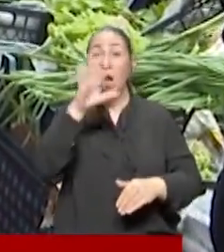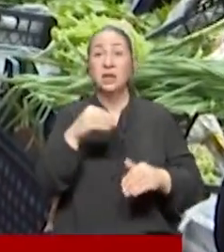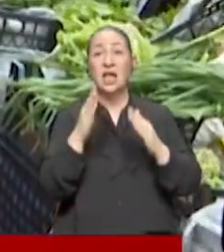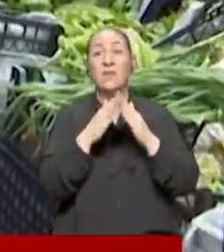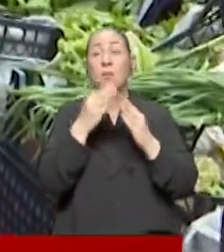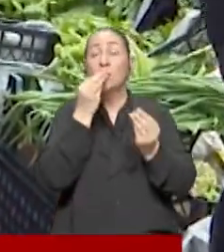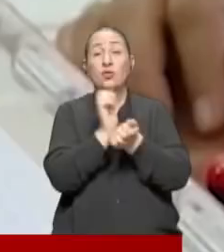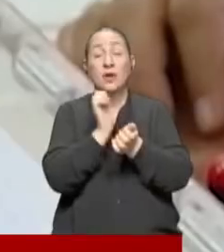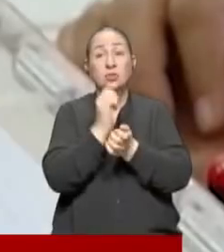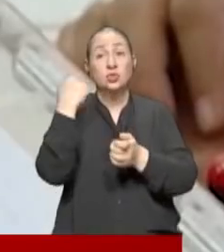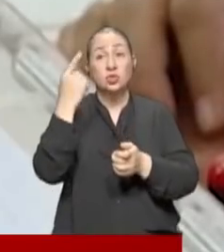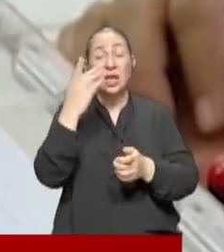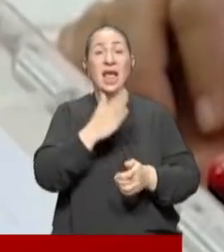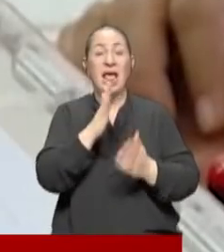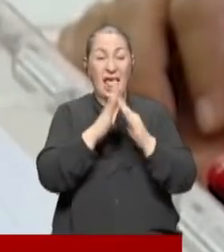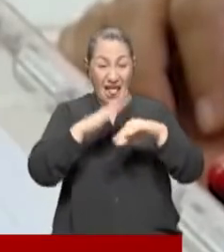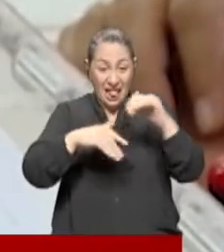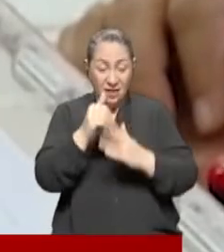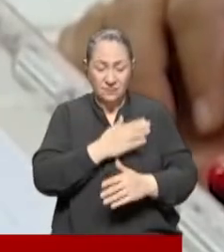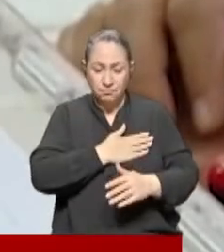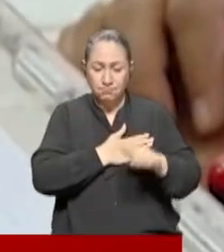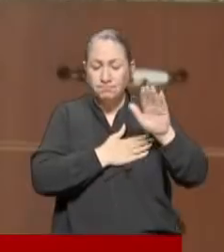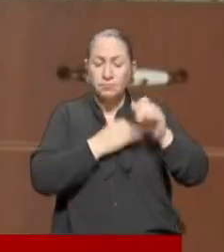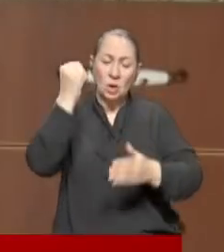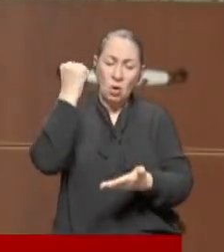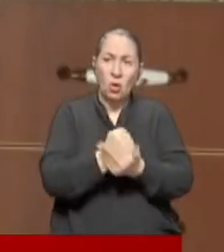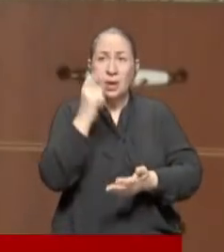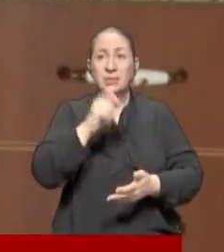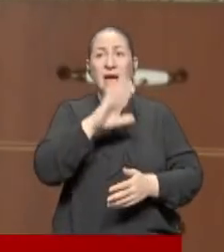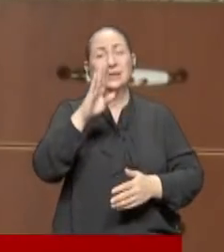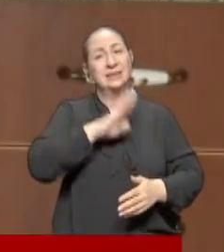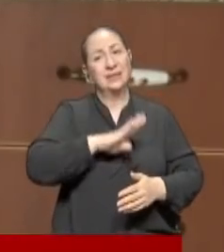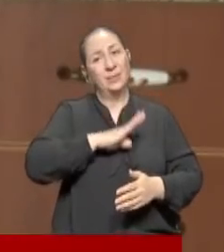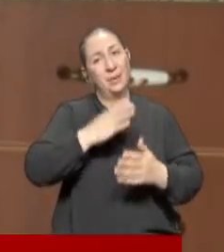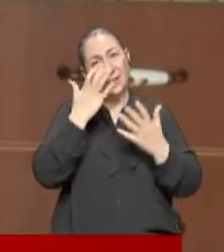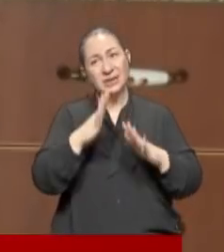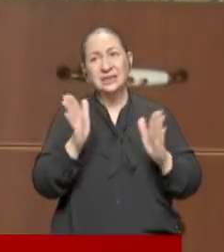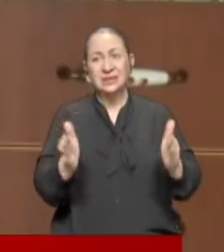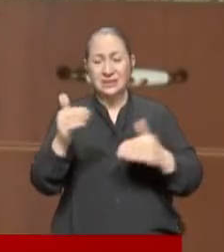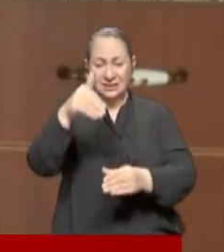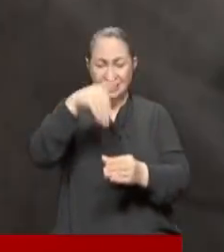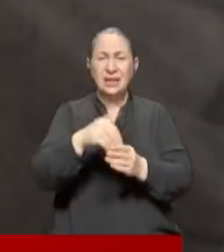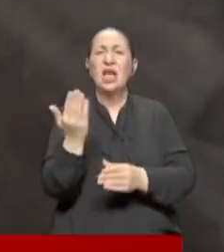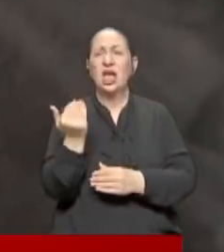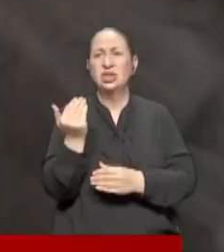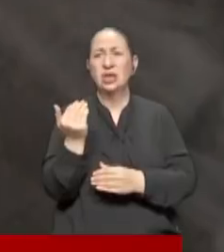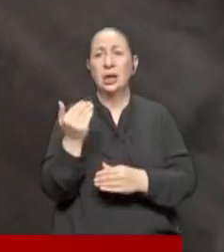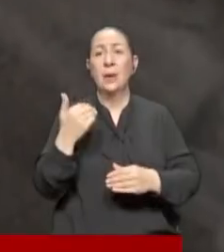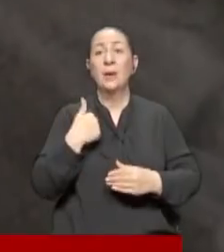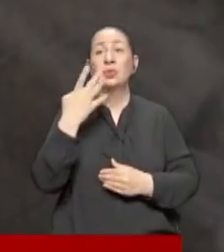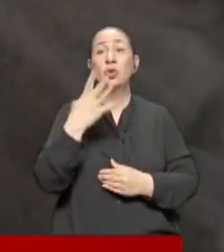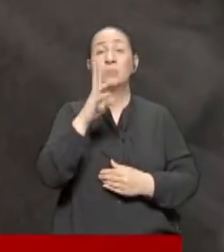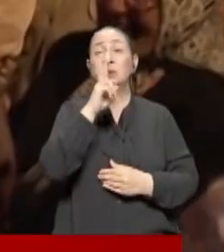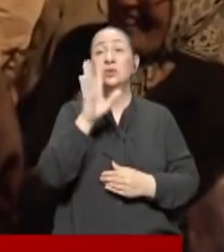evini mutfağını düşünsün, elini vicdanına koyarak oy versin dedi. Herkes sabırla beklesin. Sandık sonunda gelecek. Ben